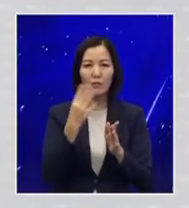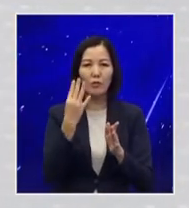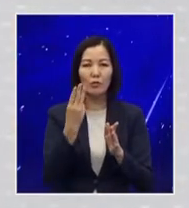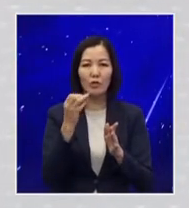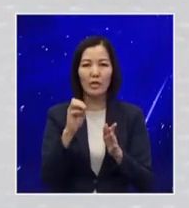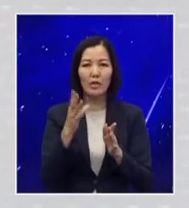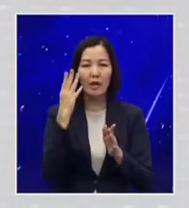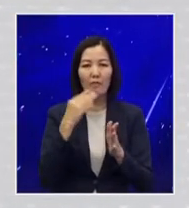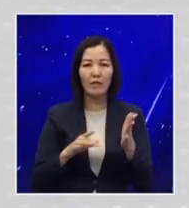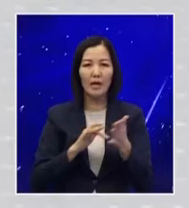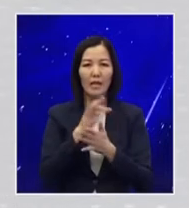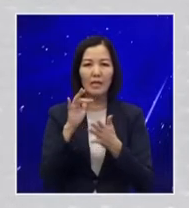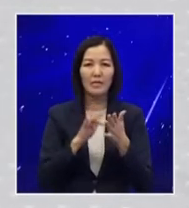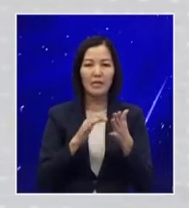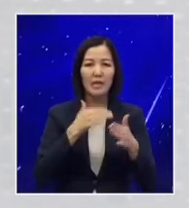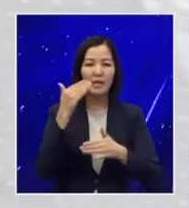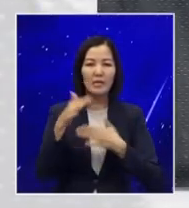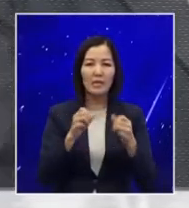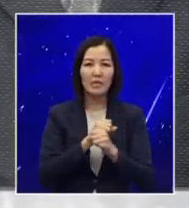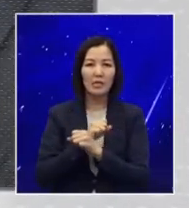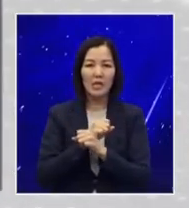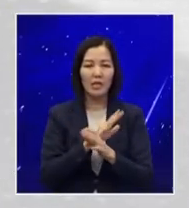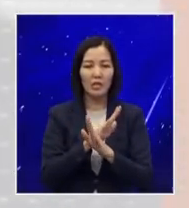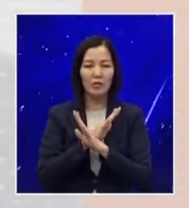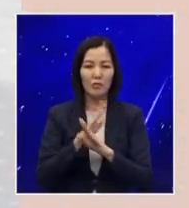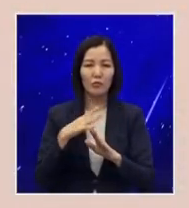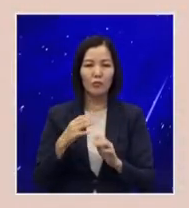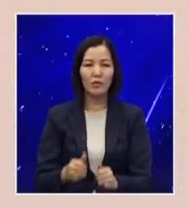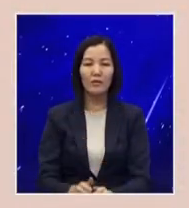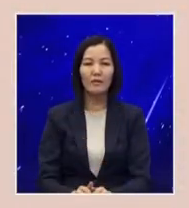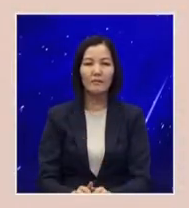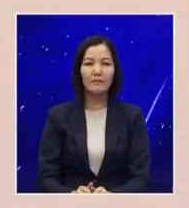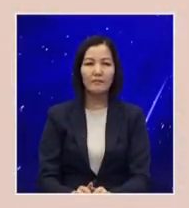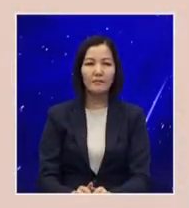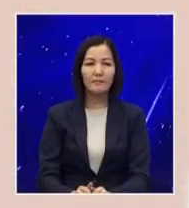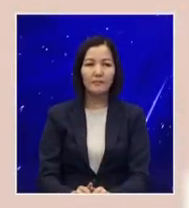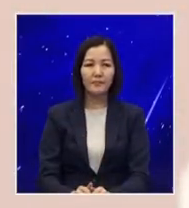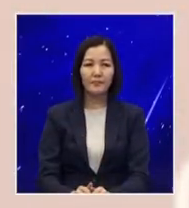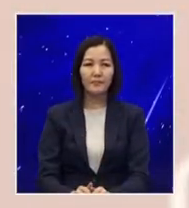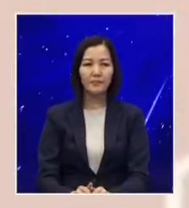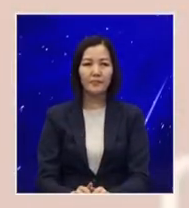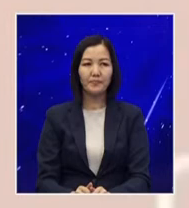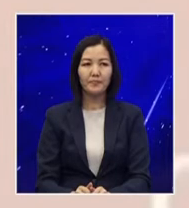24 шілдеде Алматы қаласының сыртындағы саяжайында көз жұмды.